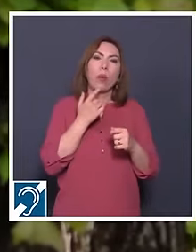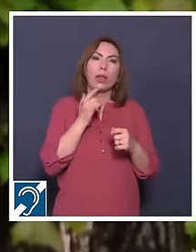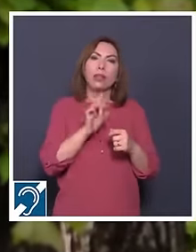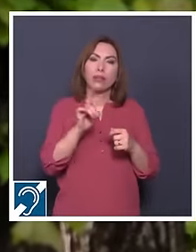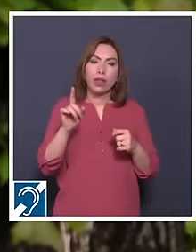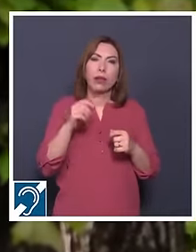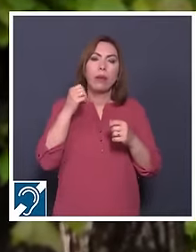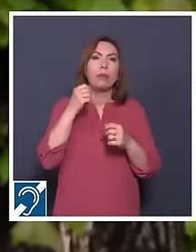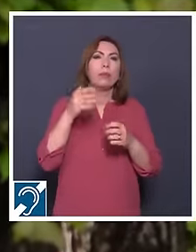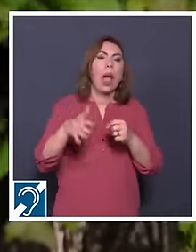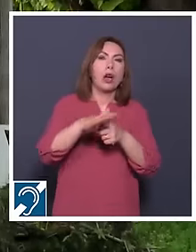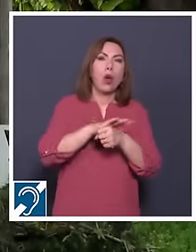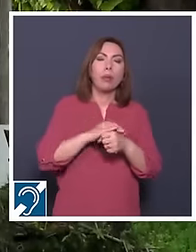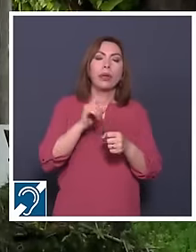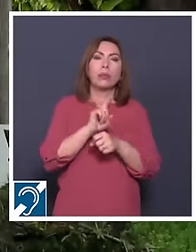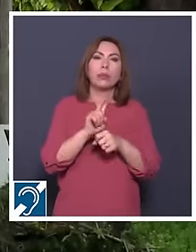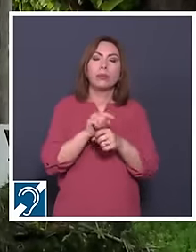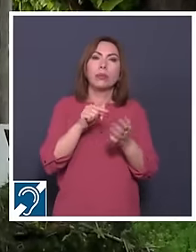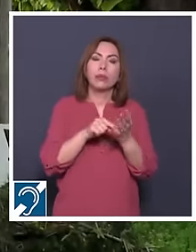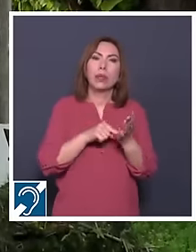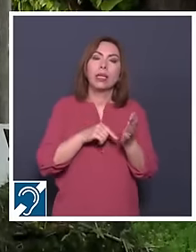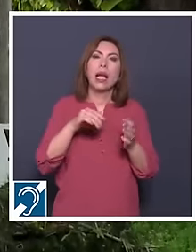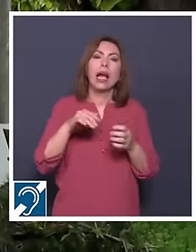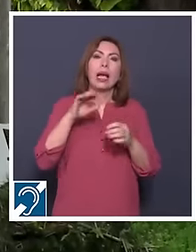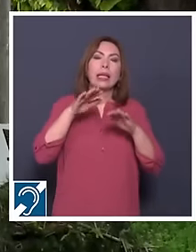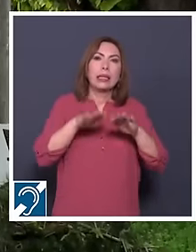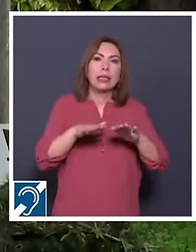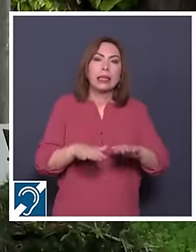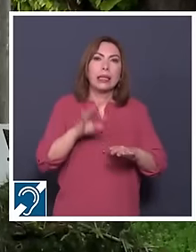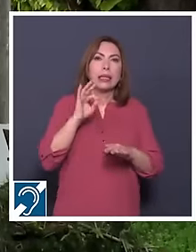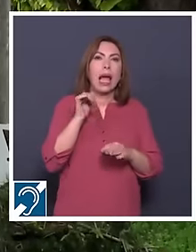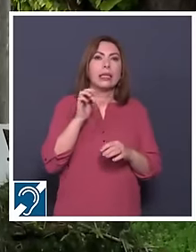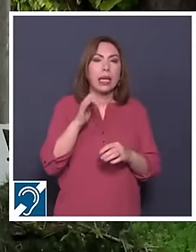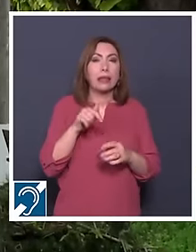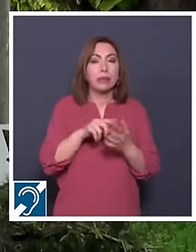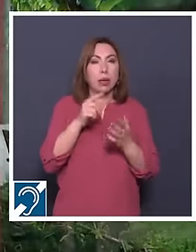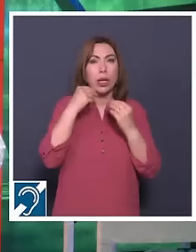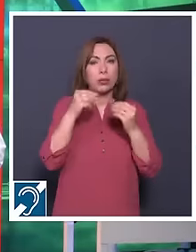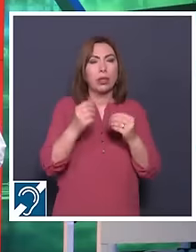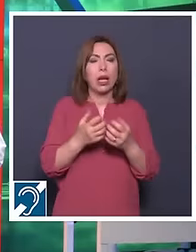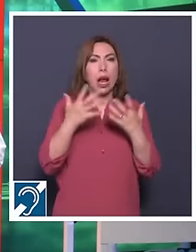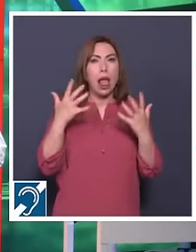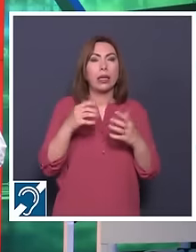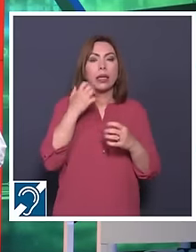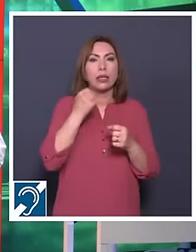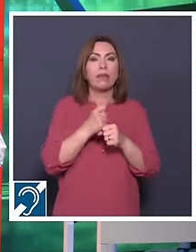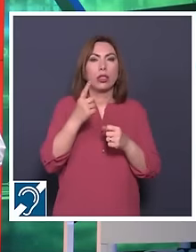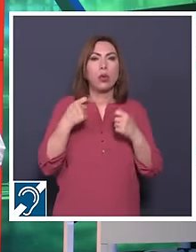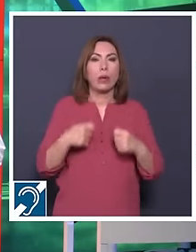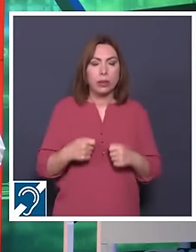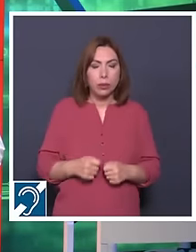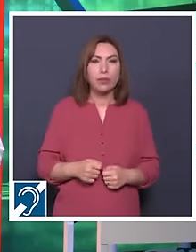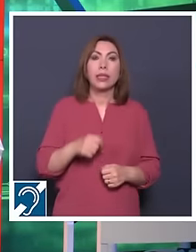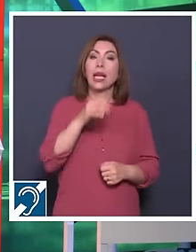tasări. Acest lucru trebuie specificat în mod expres la încheierea unei astfel de asigurări. Israelul